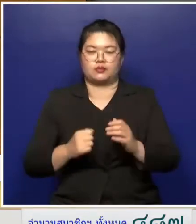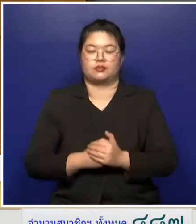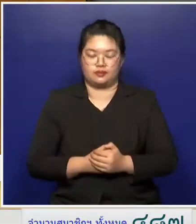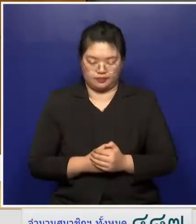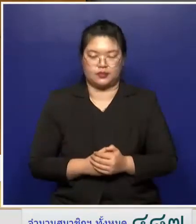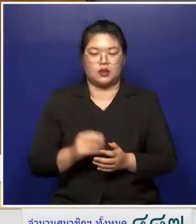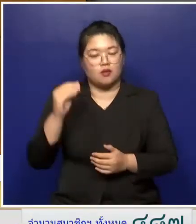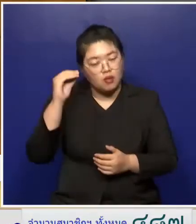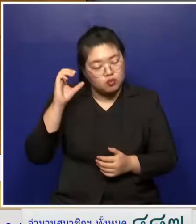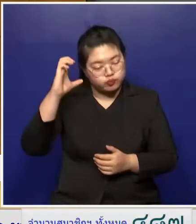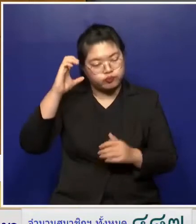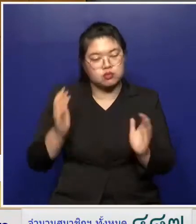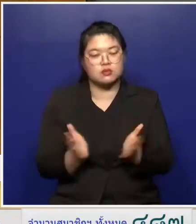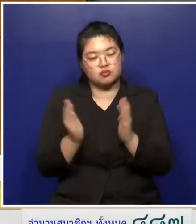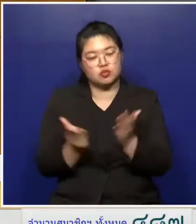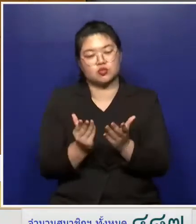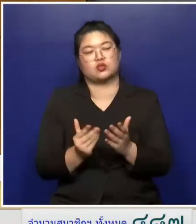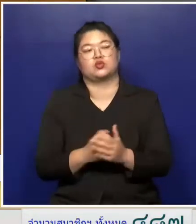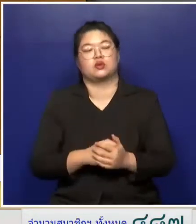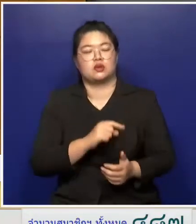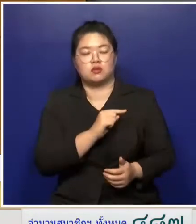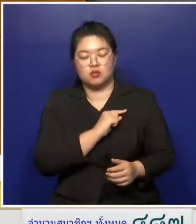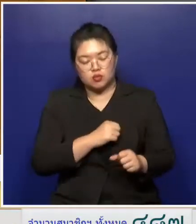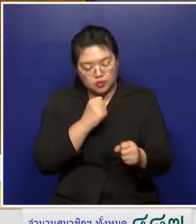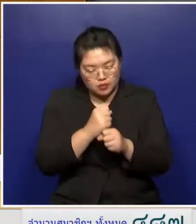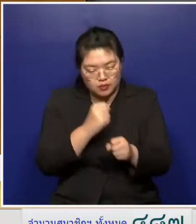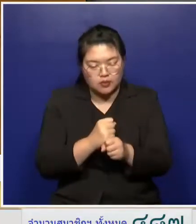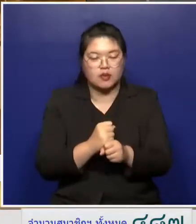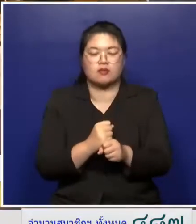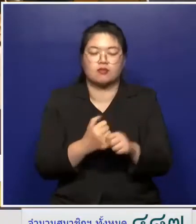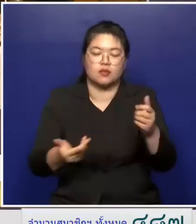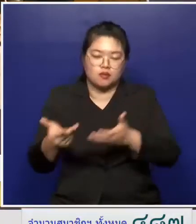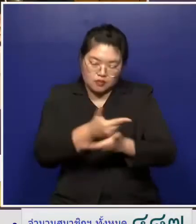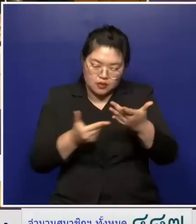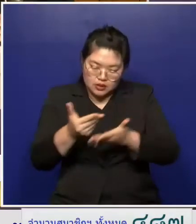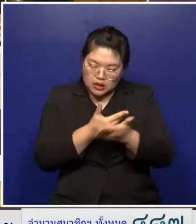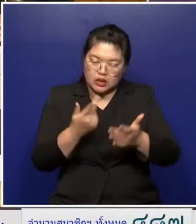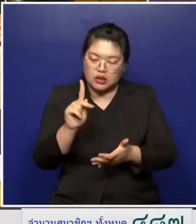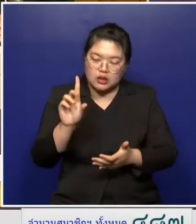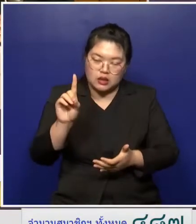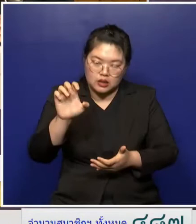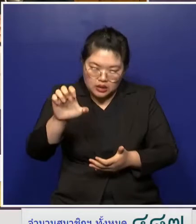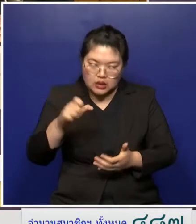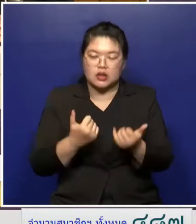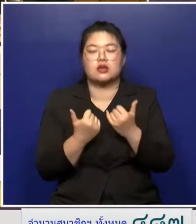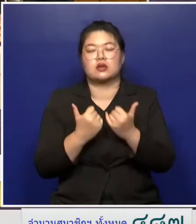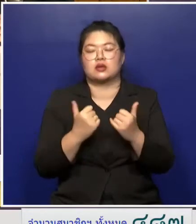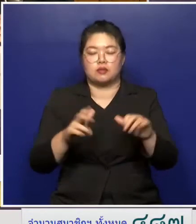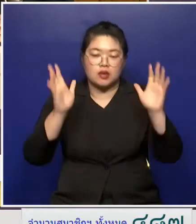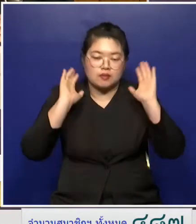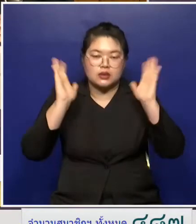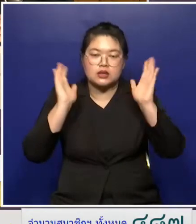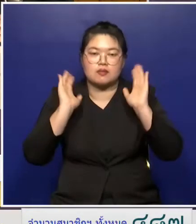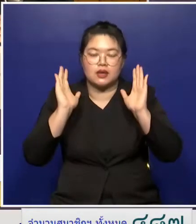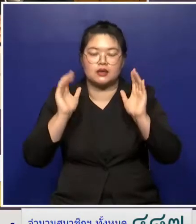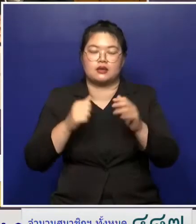ใจเกี่ยวกับบทบาทหนาที่และวิทีพินาคดีป์กครอง Bren distanceมีการประชาวธิลุกเป